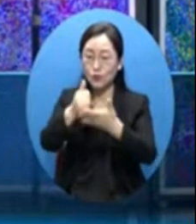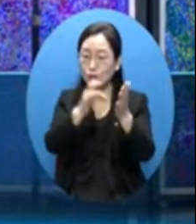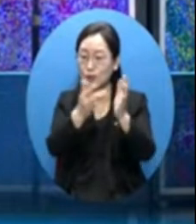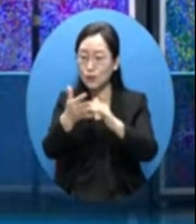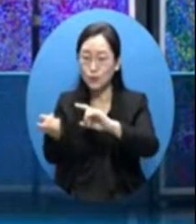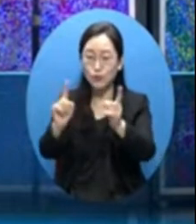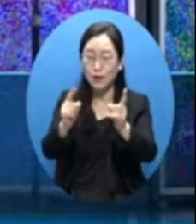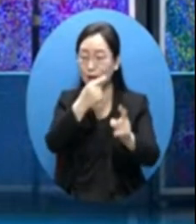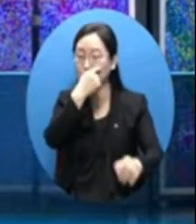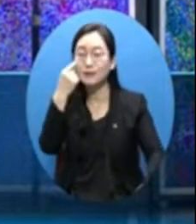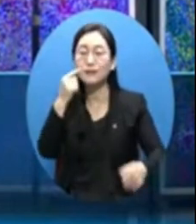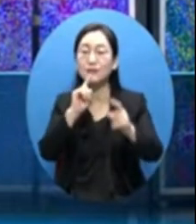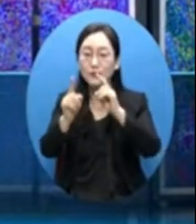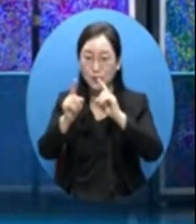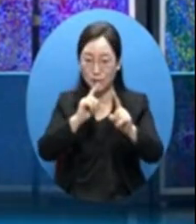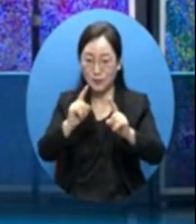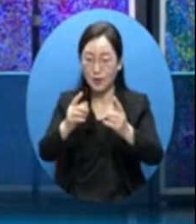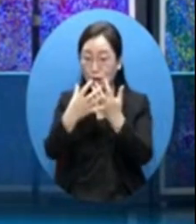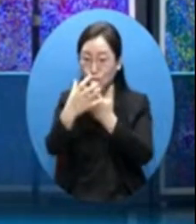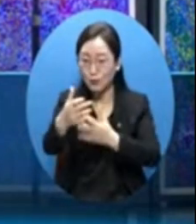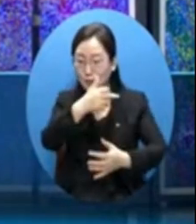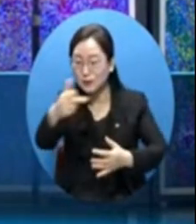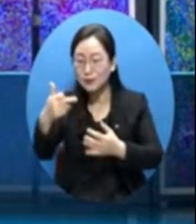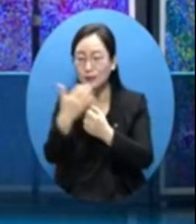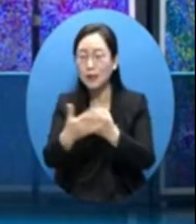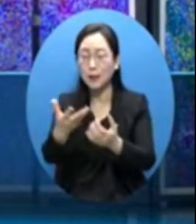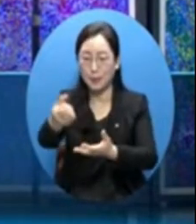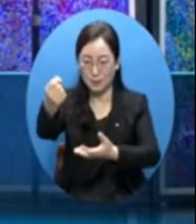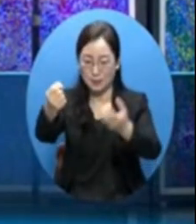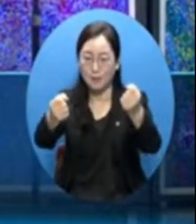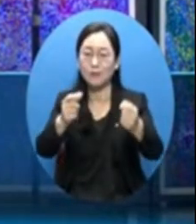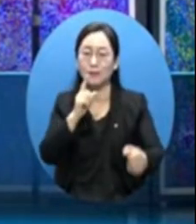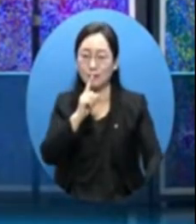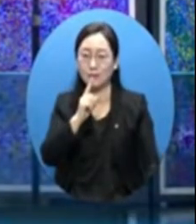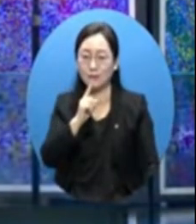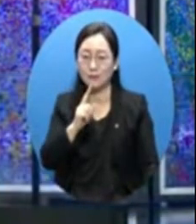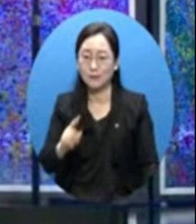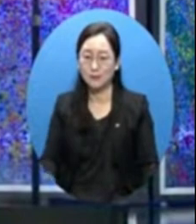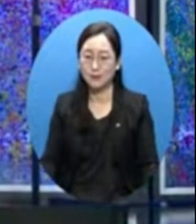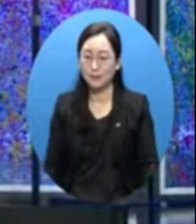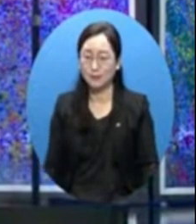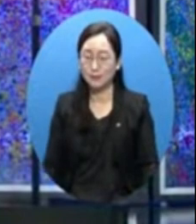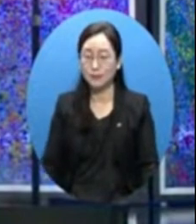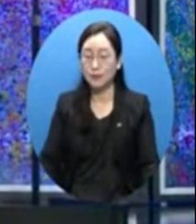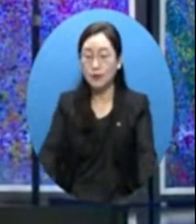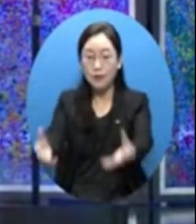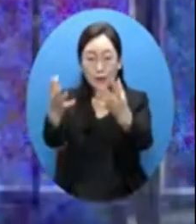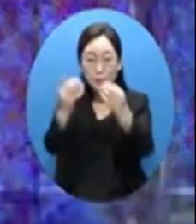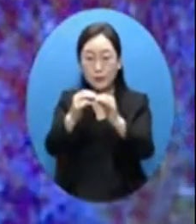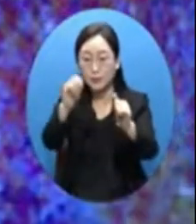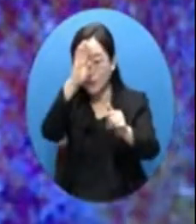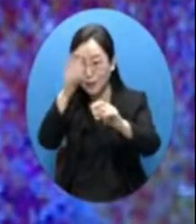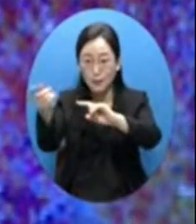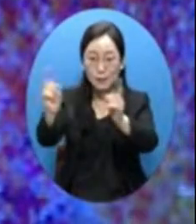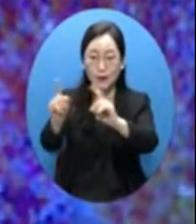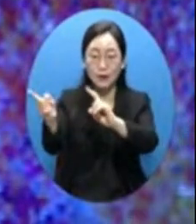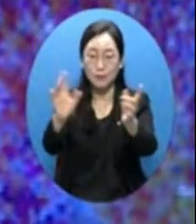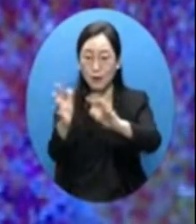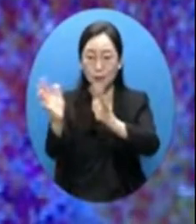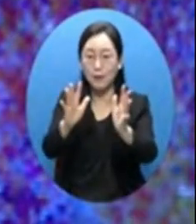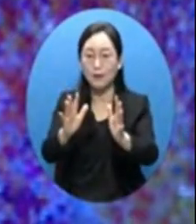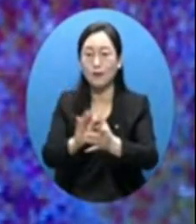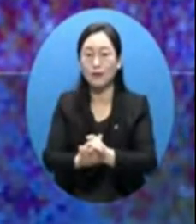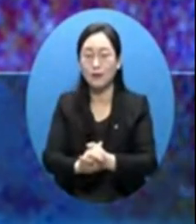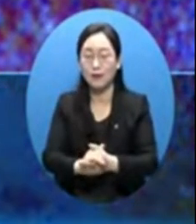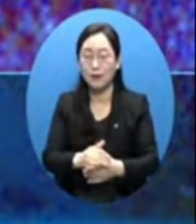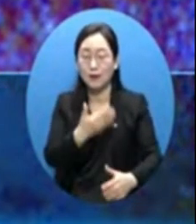증언하니 우리가 큰 은혜를 받아 성경은 말씀합니다. 얼마나 많은 사람들이 병이 났든지 사도행전 5장